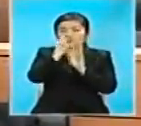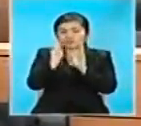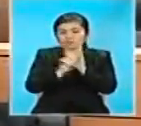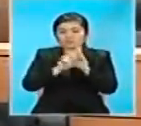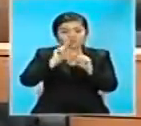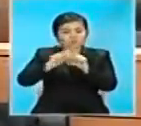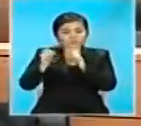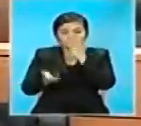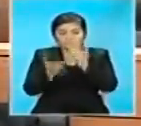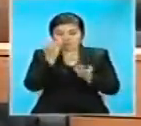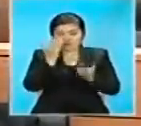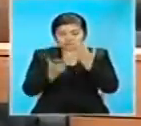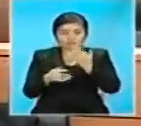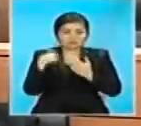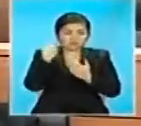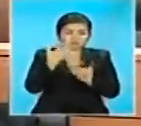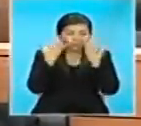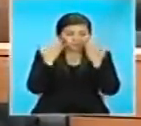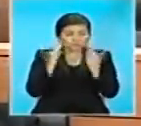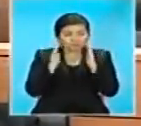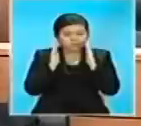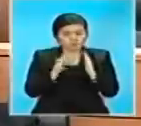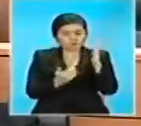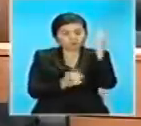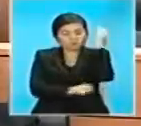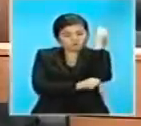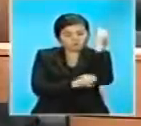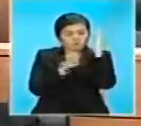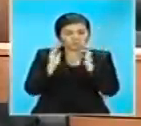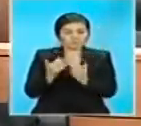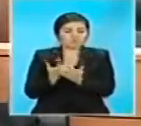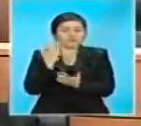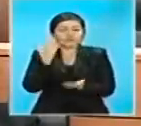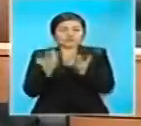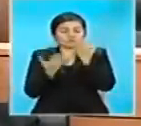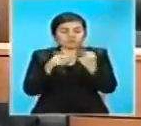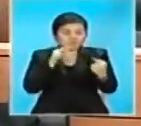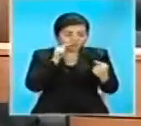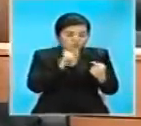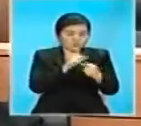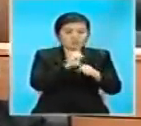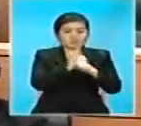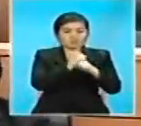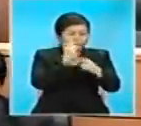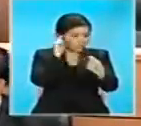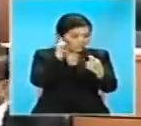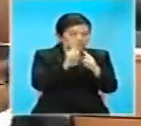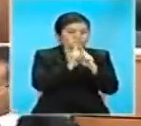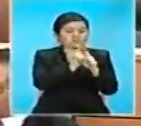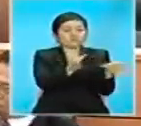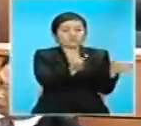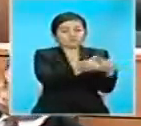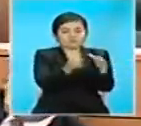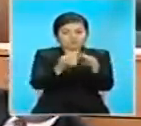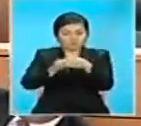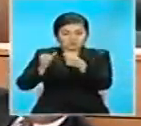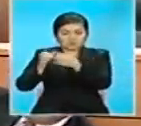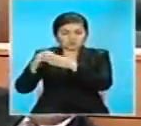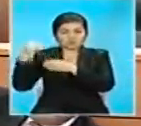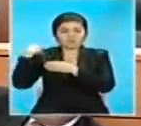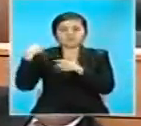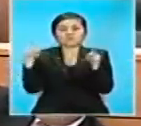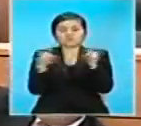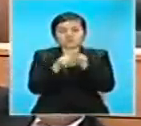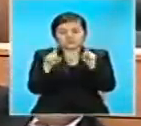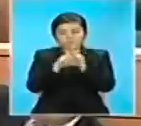ชนชั้นไหนนะครับที่ร่างก็เพื่อชนชั้นนั้นชั้นใดก็ชั้นนั้นในการร่างกฎหมายนั้นนะ